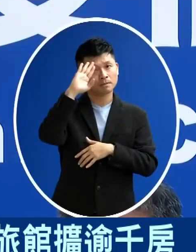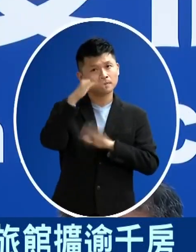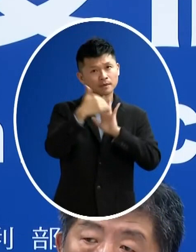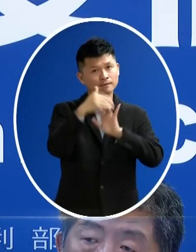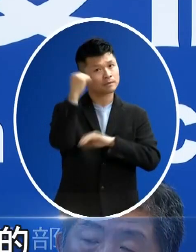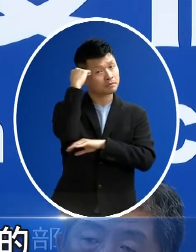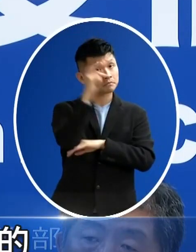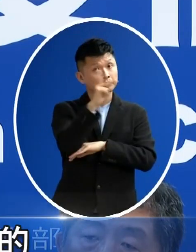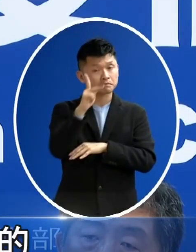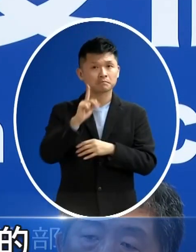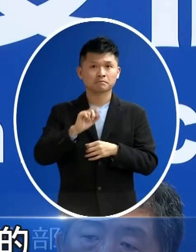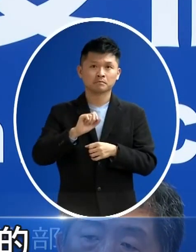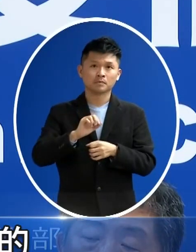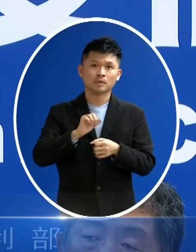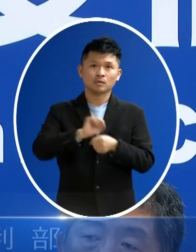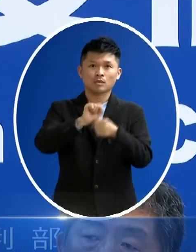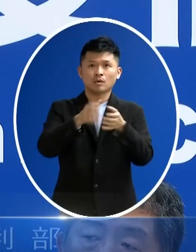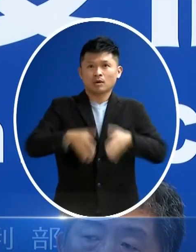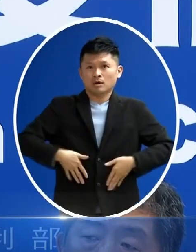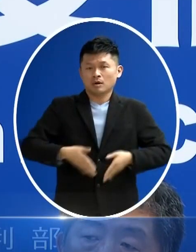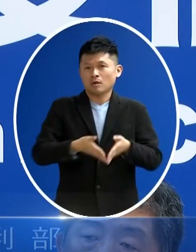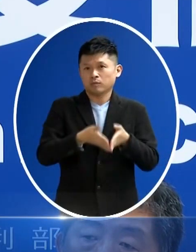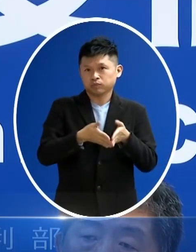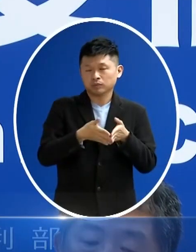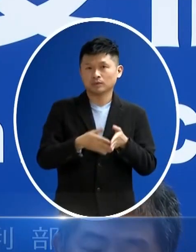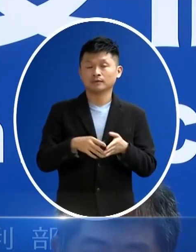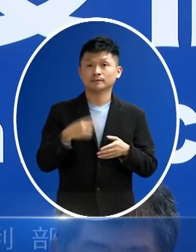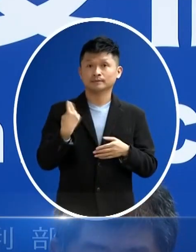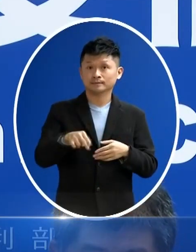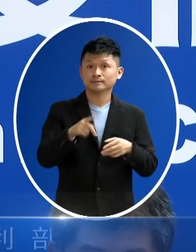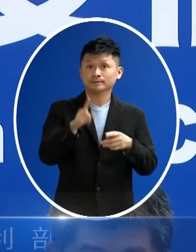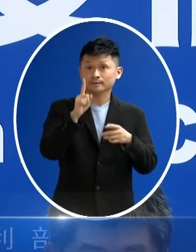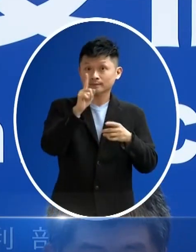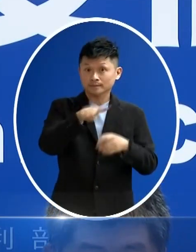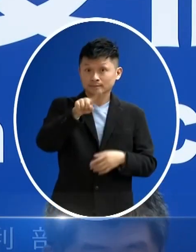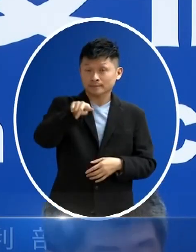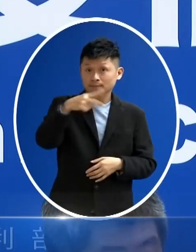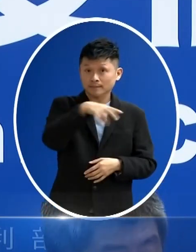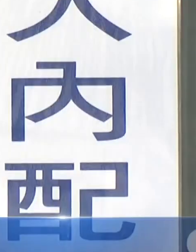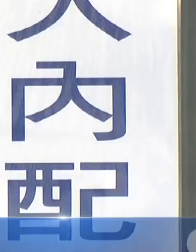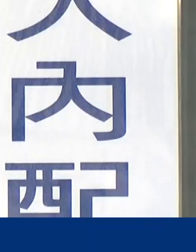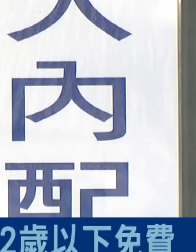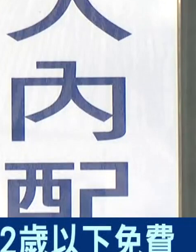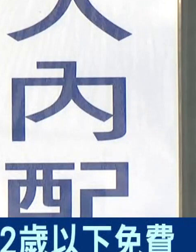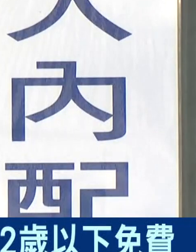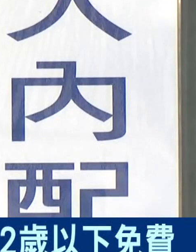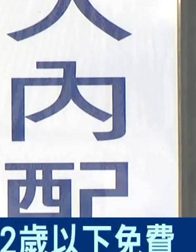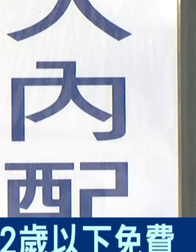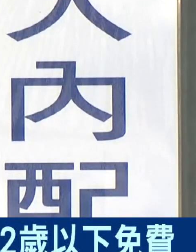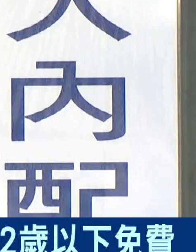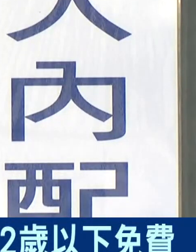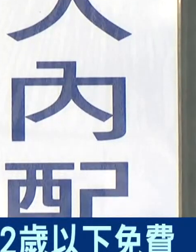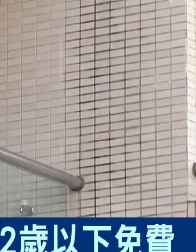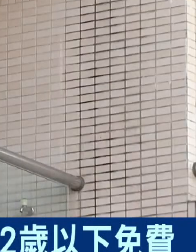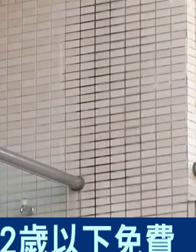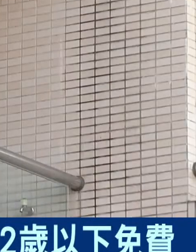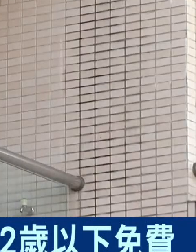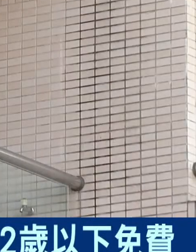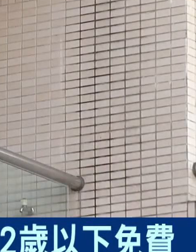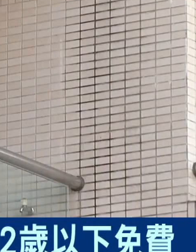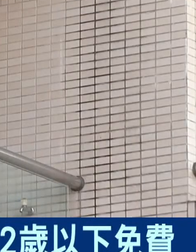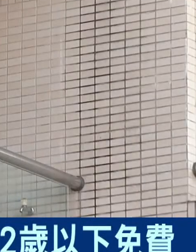放1500到2000间的中央集中检疫场所，供这些国人、海外的国人来使用。 检疫所预计释出